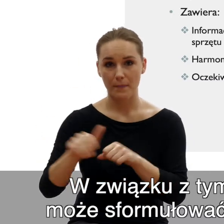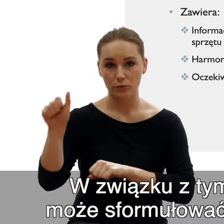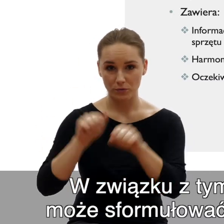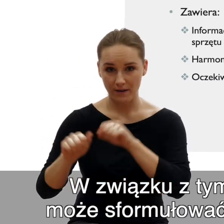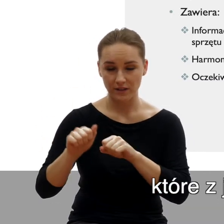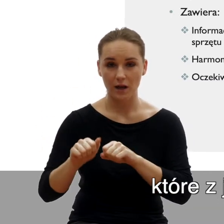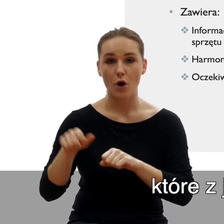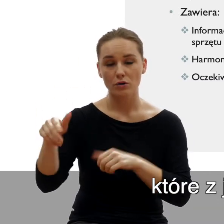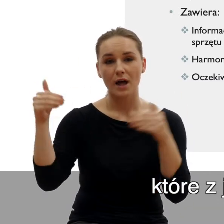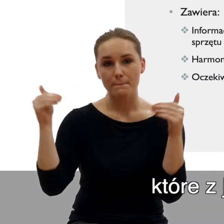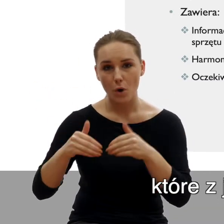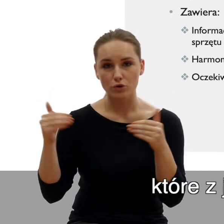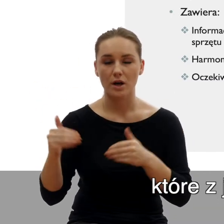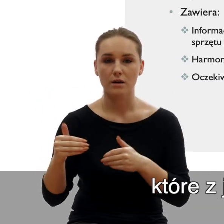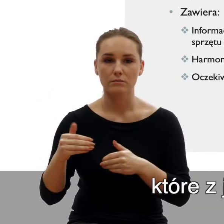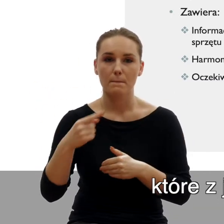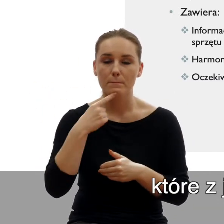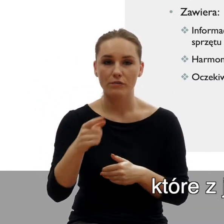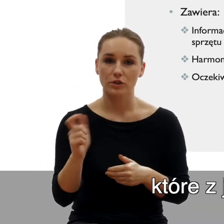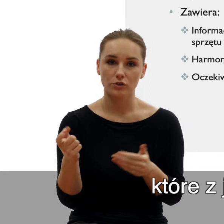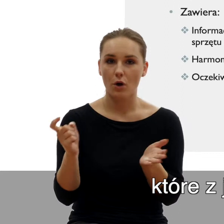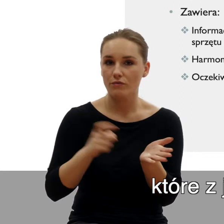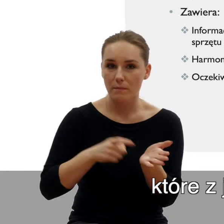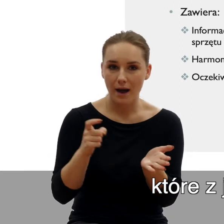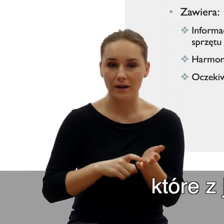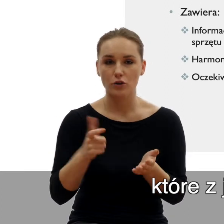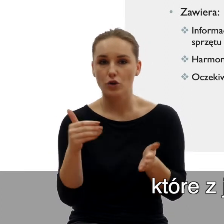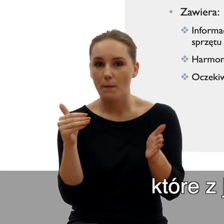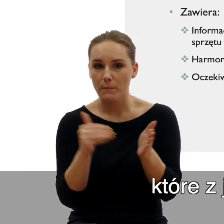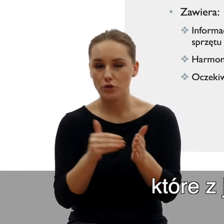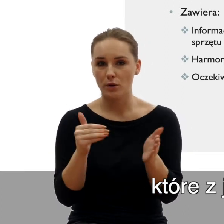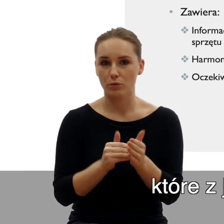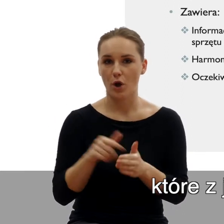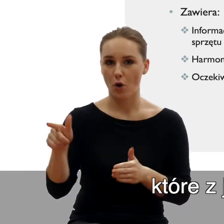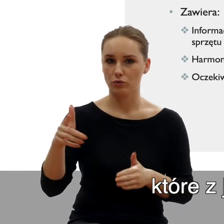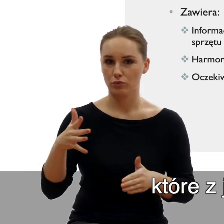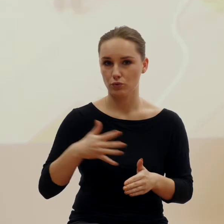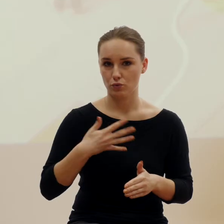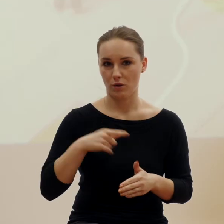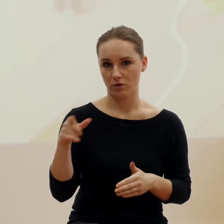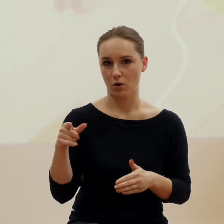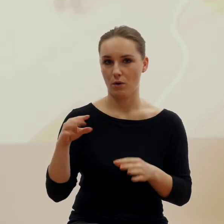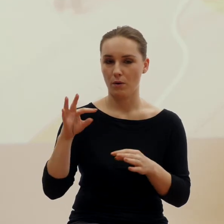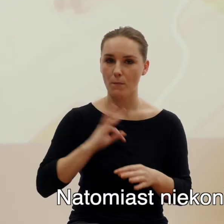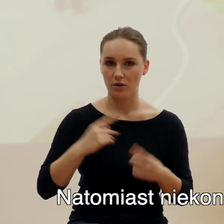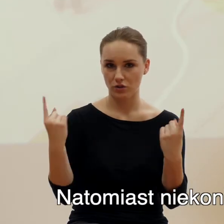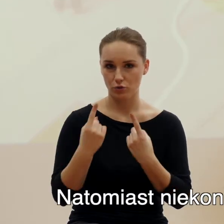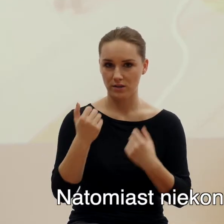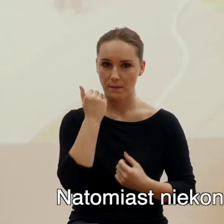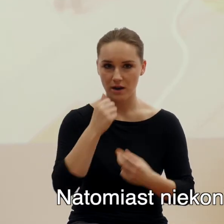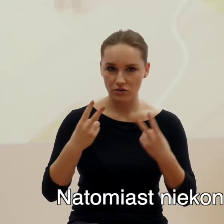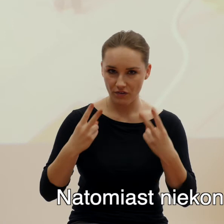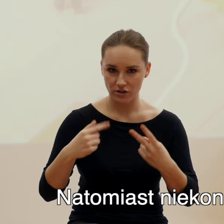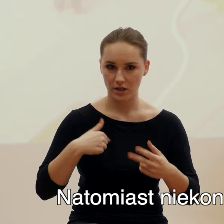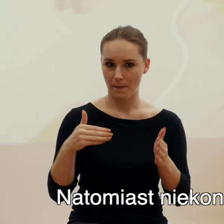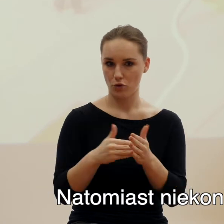oczekiwania, które z jego punktu widzenia, w jego sytuacji będą szczególnie istotne, natomiast niekoniecznie będą